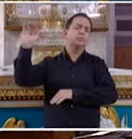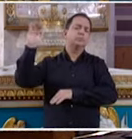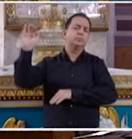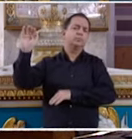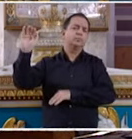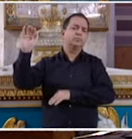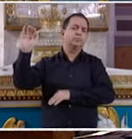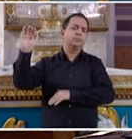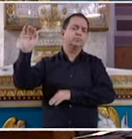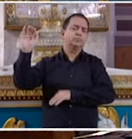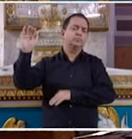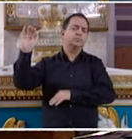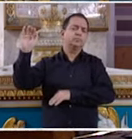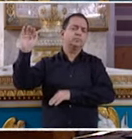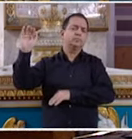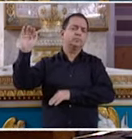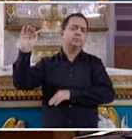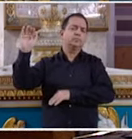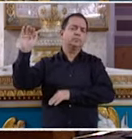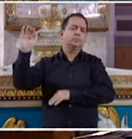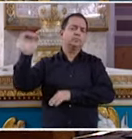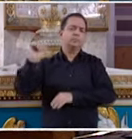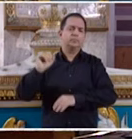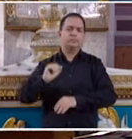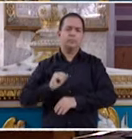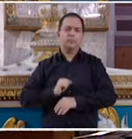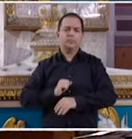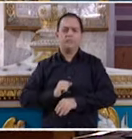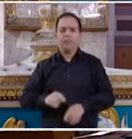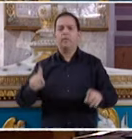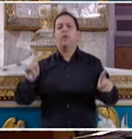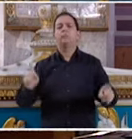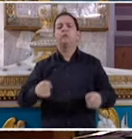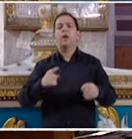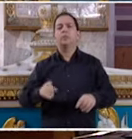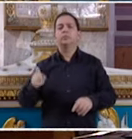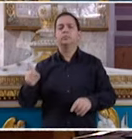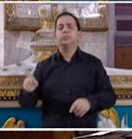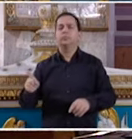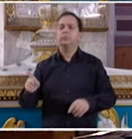Παρά του Κυρίου ετησόμεθα.